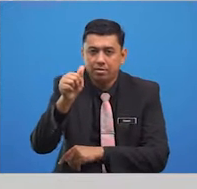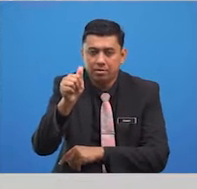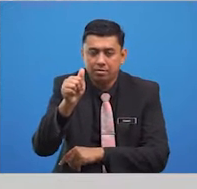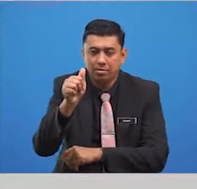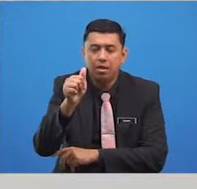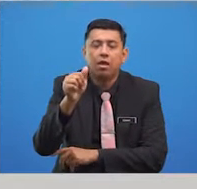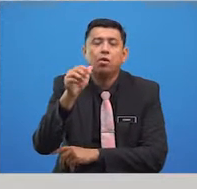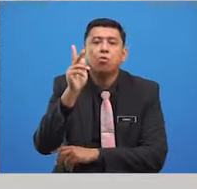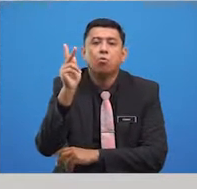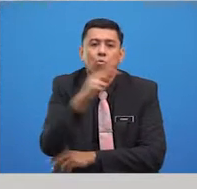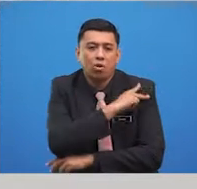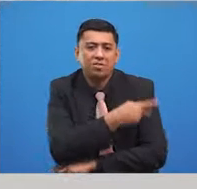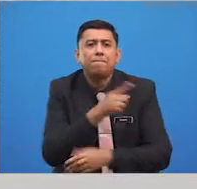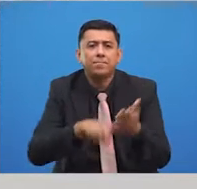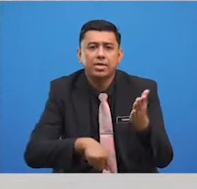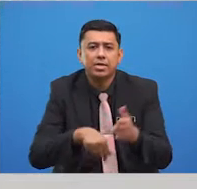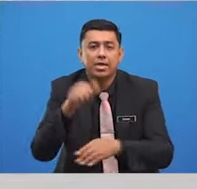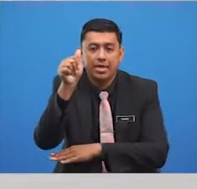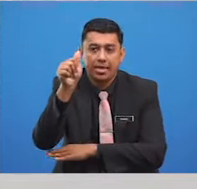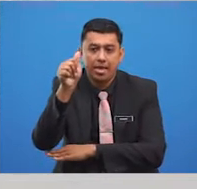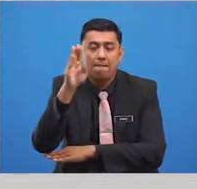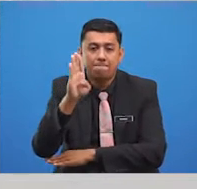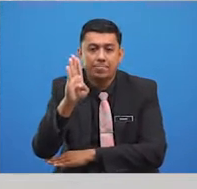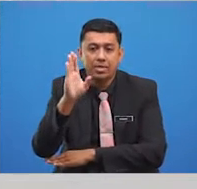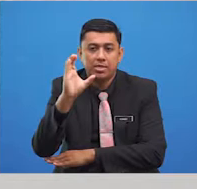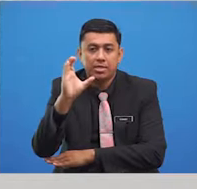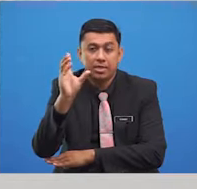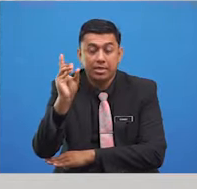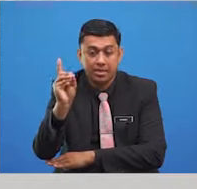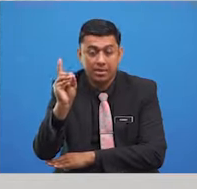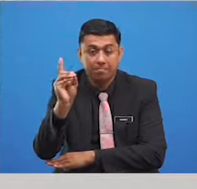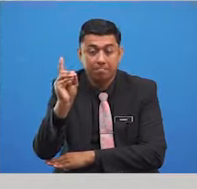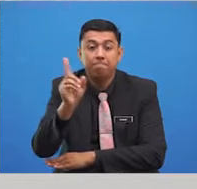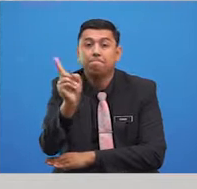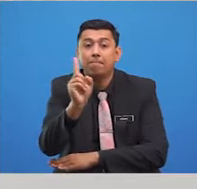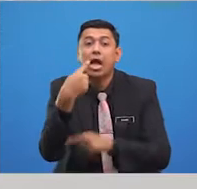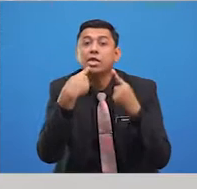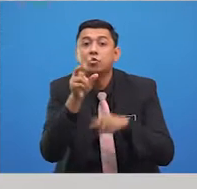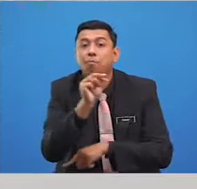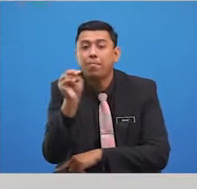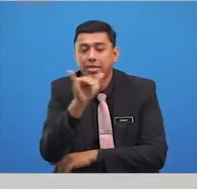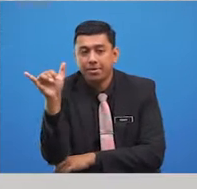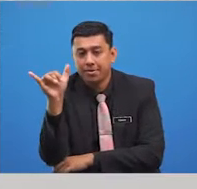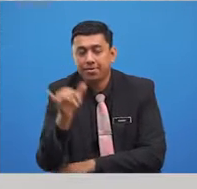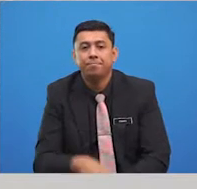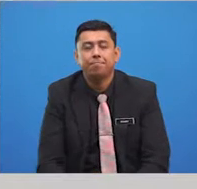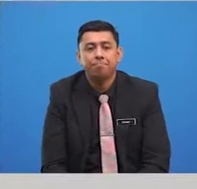A. Pergau. B. Batang Ai. C. Bakun. Dan D. Kenyir.